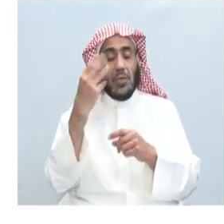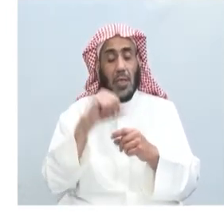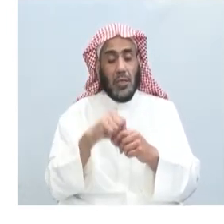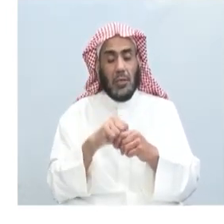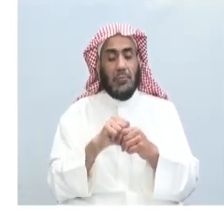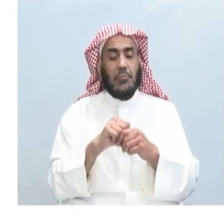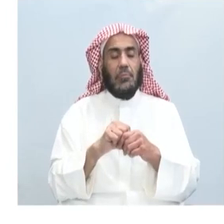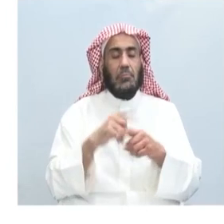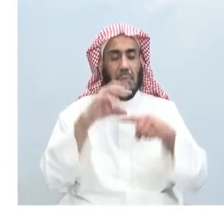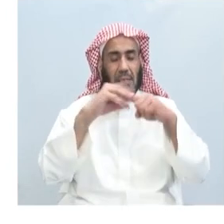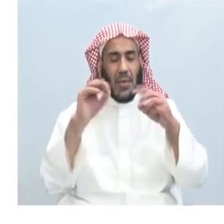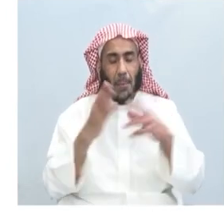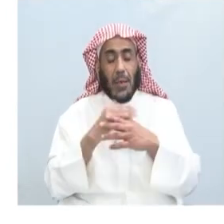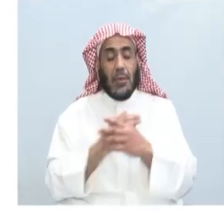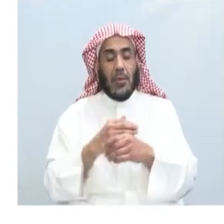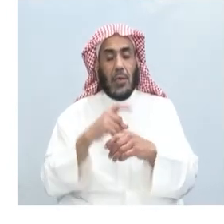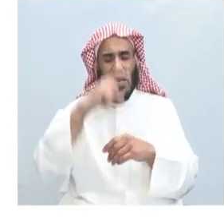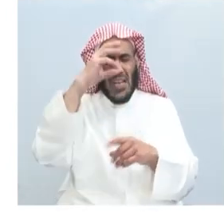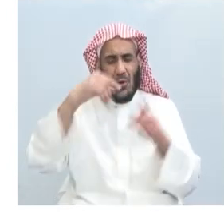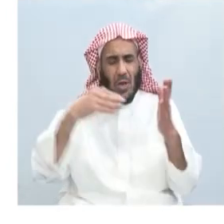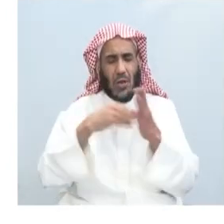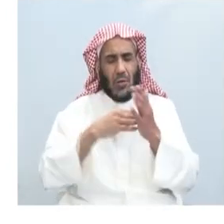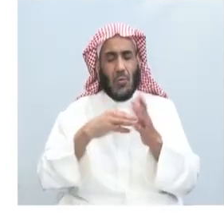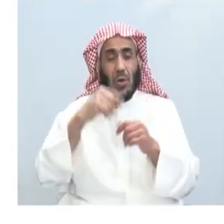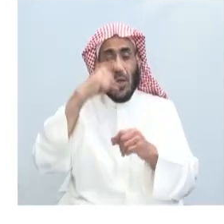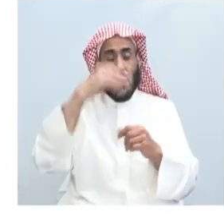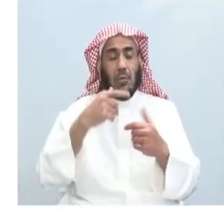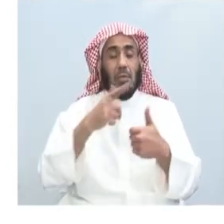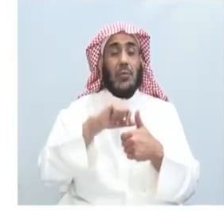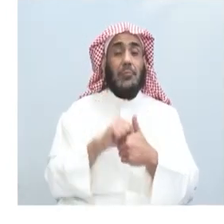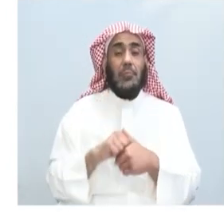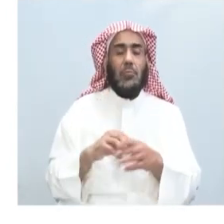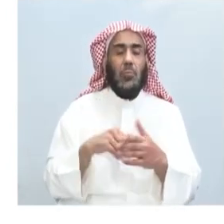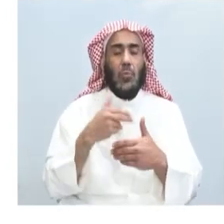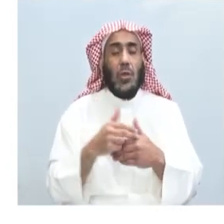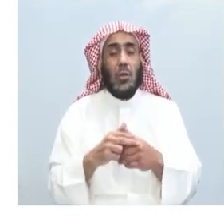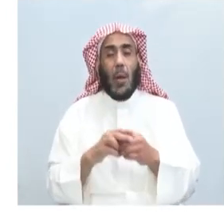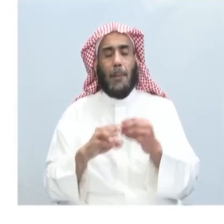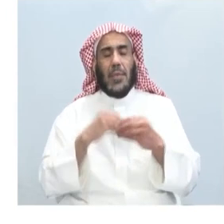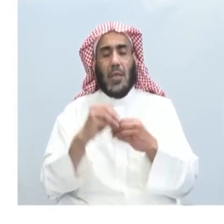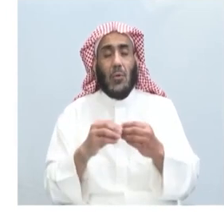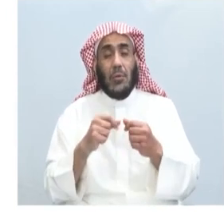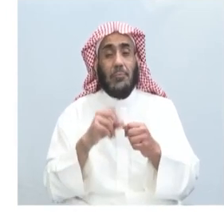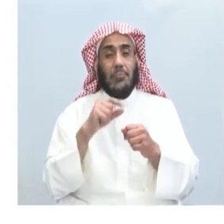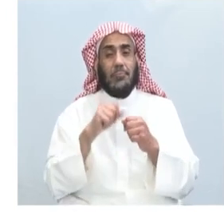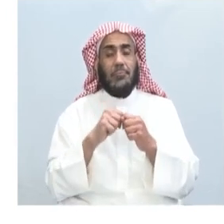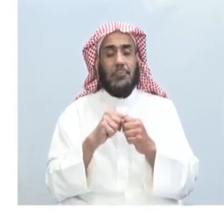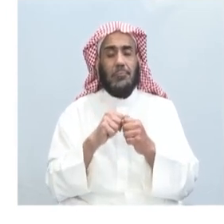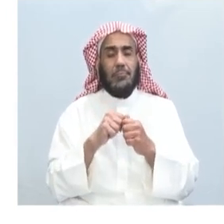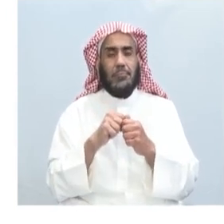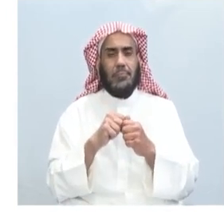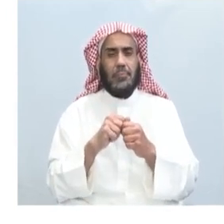عندما اقوم بالطرح بين الحراره النهائيه الحراره الابتدائيه بعد ذلك اقوم بالتعويض انا المطلوب مني